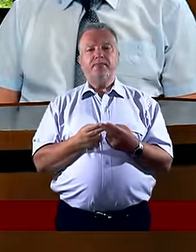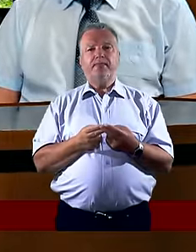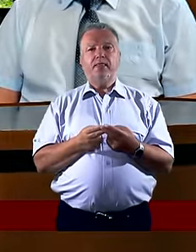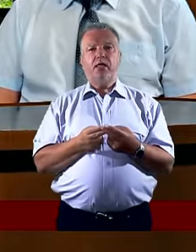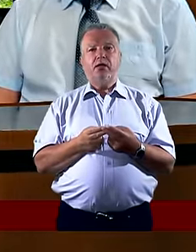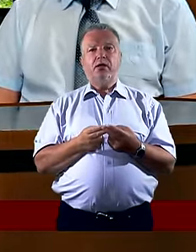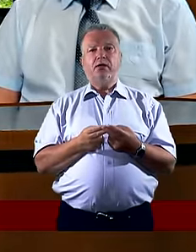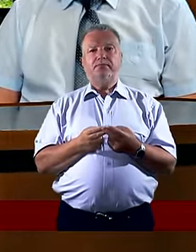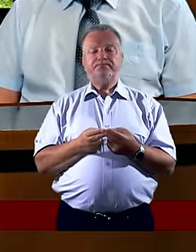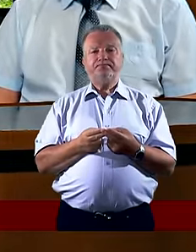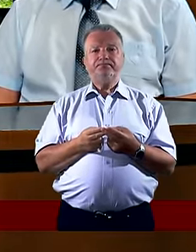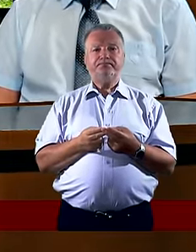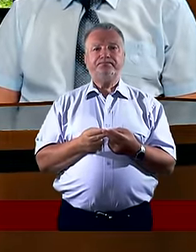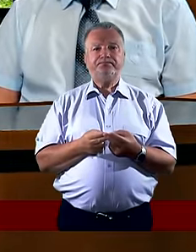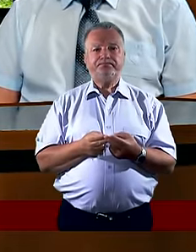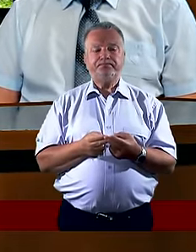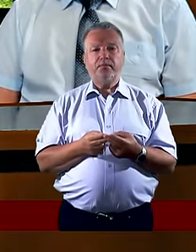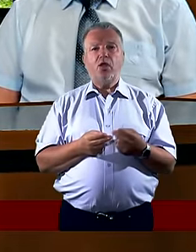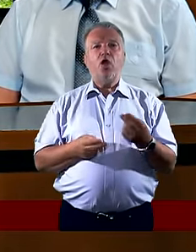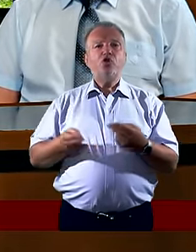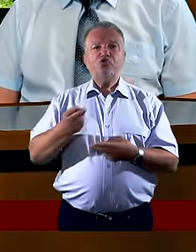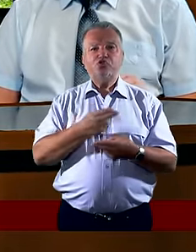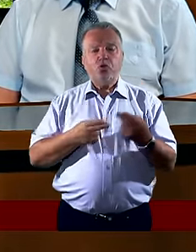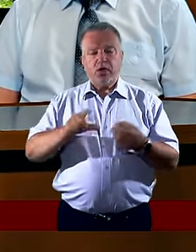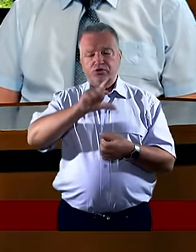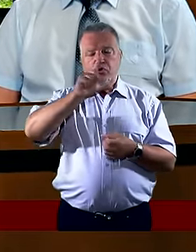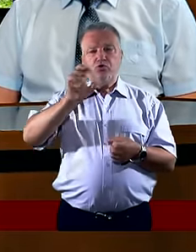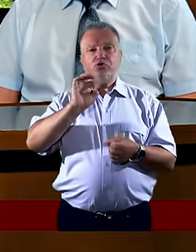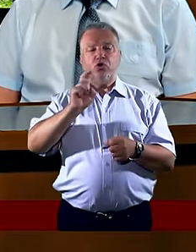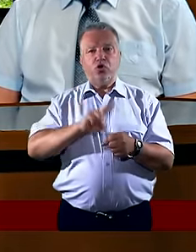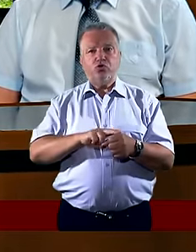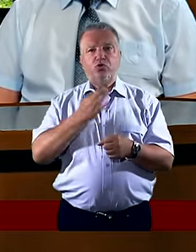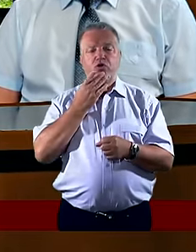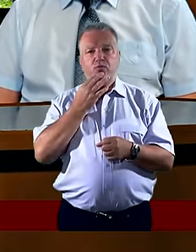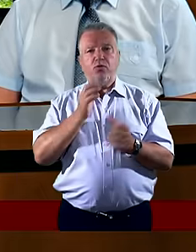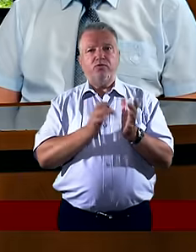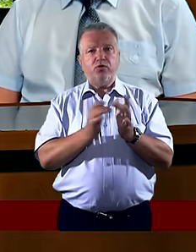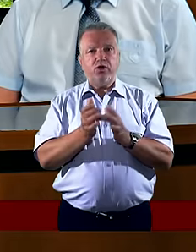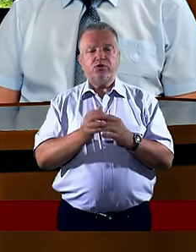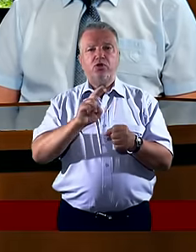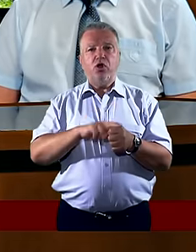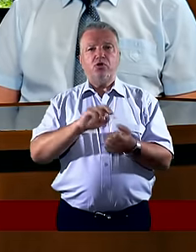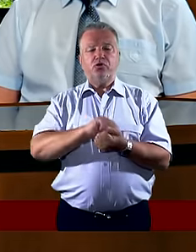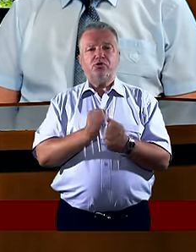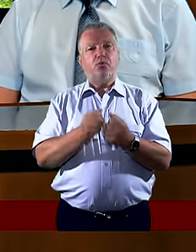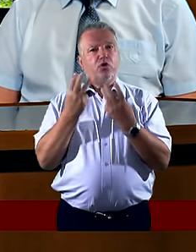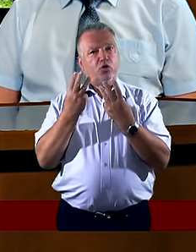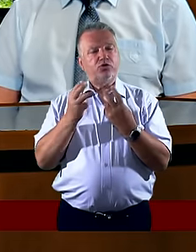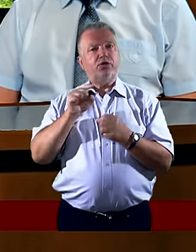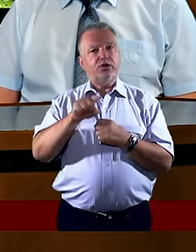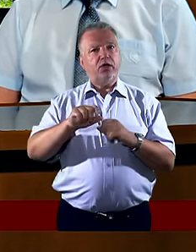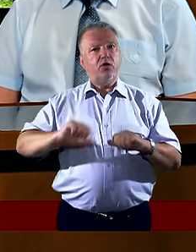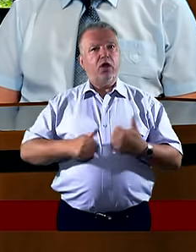powinno polegać na tym, żeby szukać ludzi, o których mówił Pan Jezus, którzy są